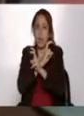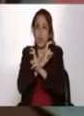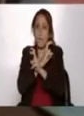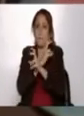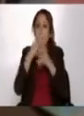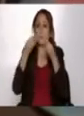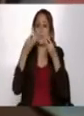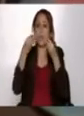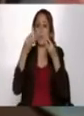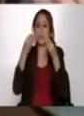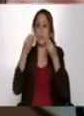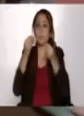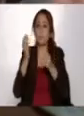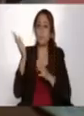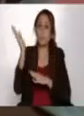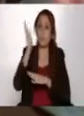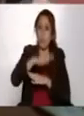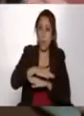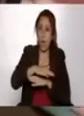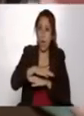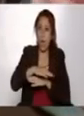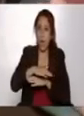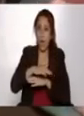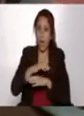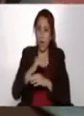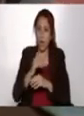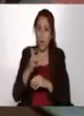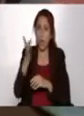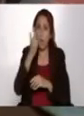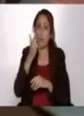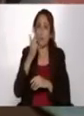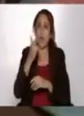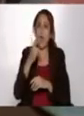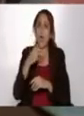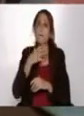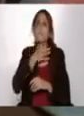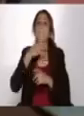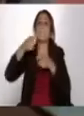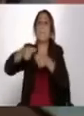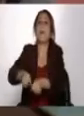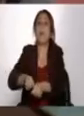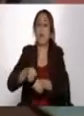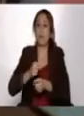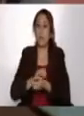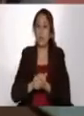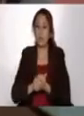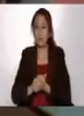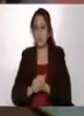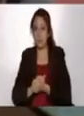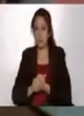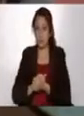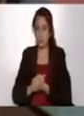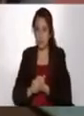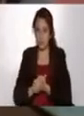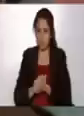وهي حبيبه ده توقعته، قامت امها عندها حاله، اختها عندها حاله عصبيه فخنقتها وهي مش في وعيها، نزلت لي وقالت لحاني يا تسوق